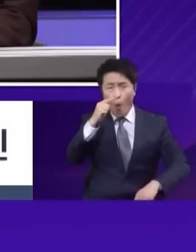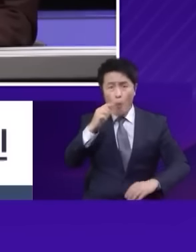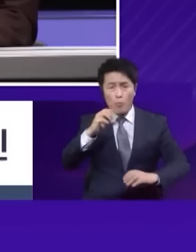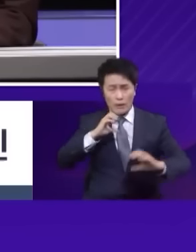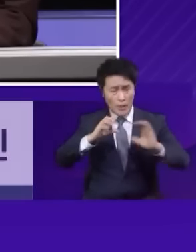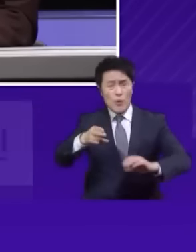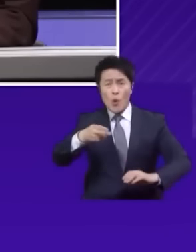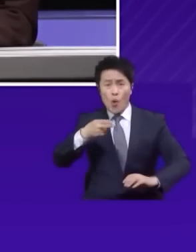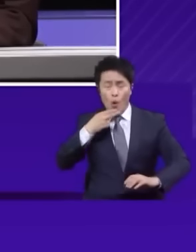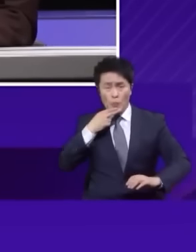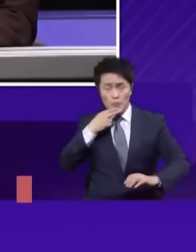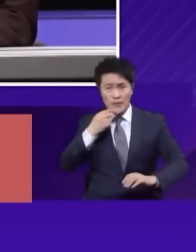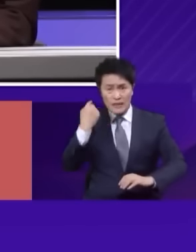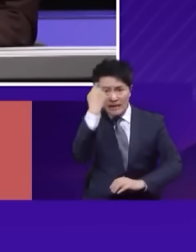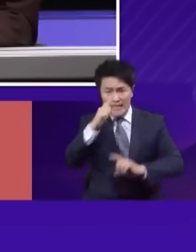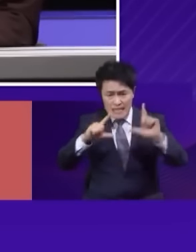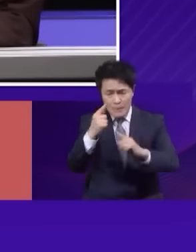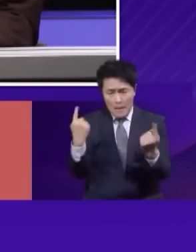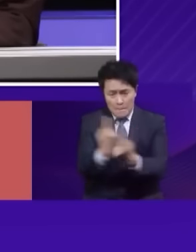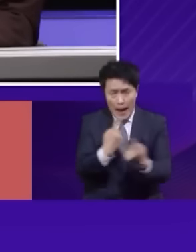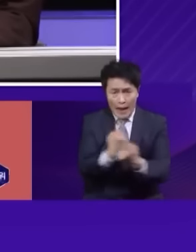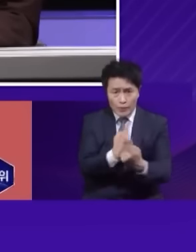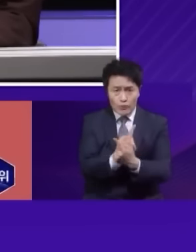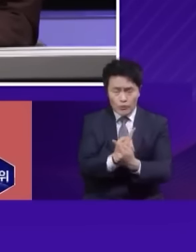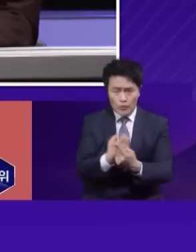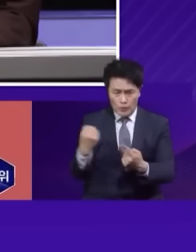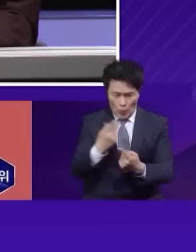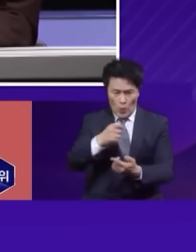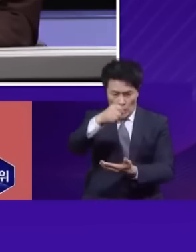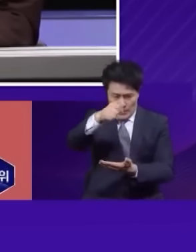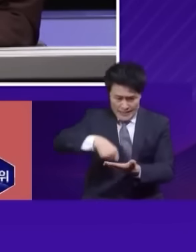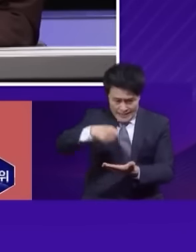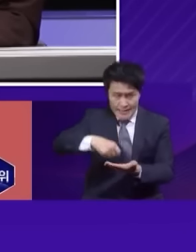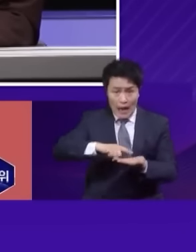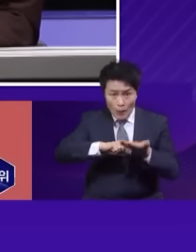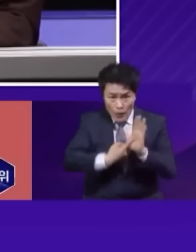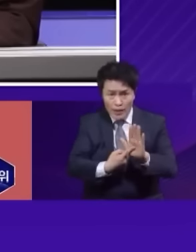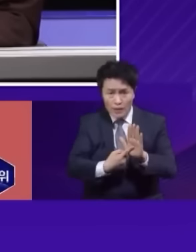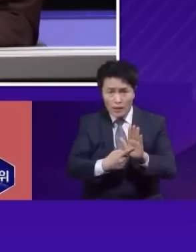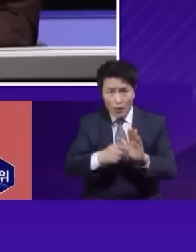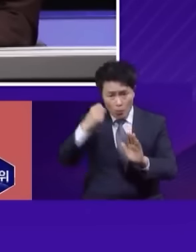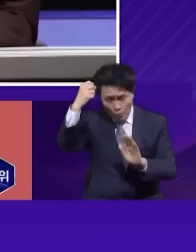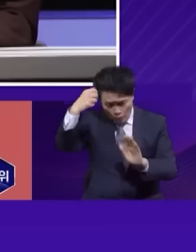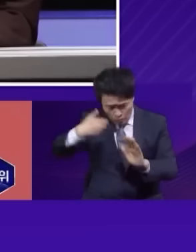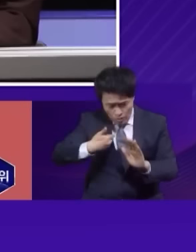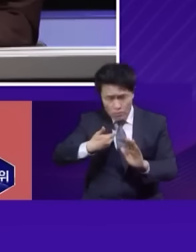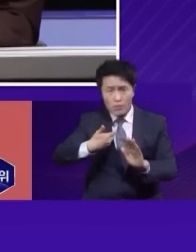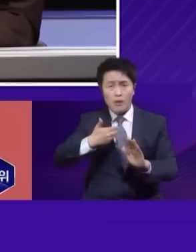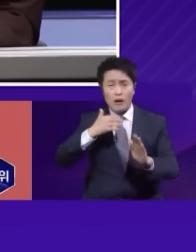이미지를 불식시킬 수 있는 기자회견도 좀 적극적으로 하고 모든 질문을 다 받고